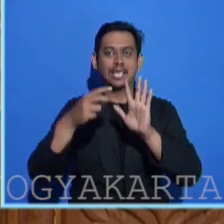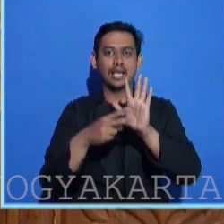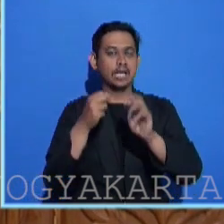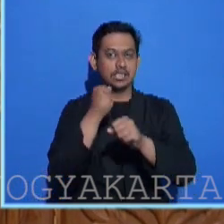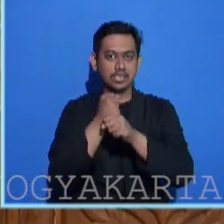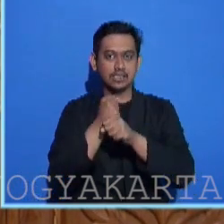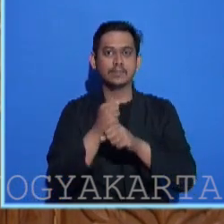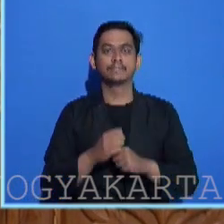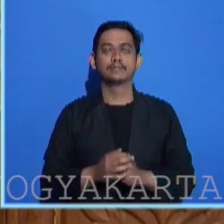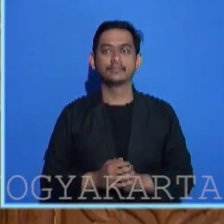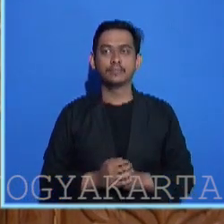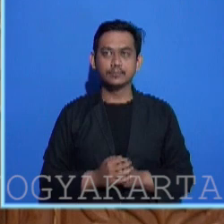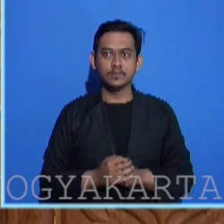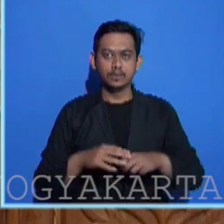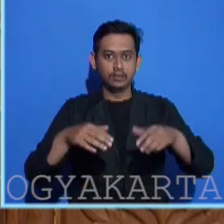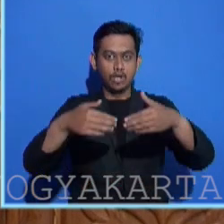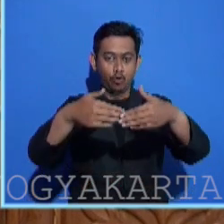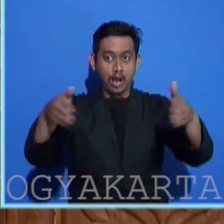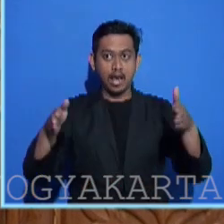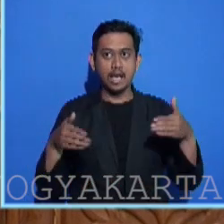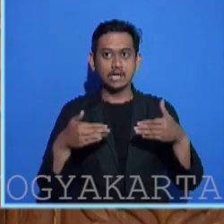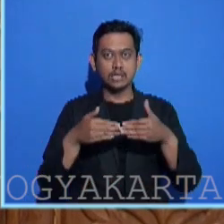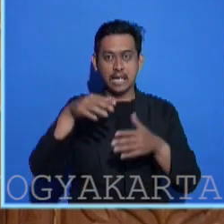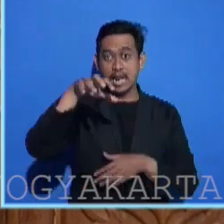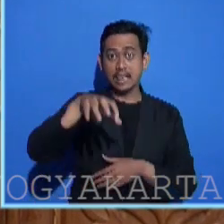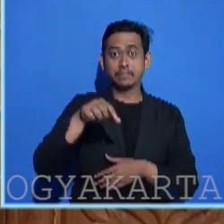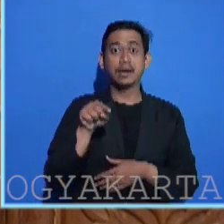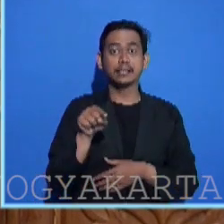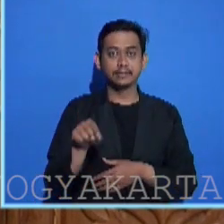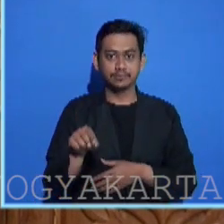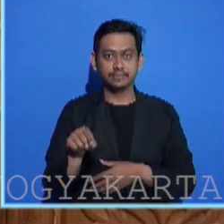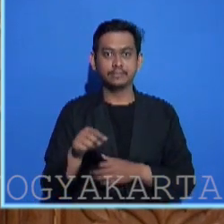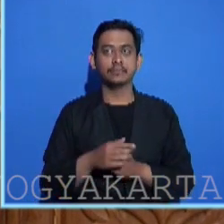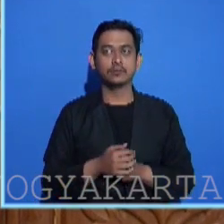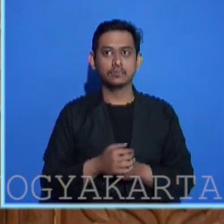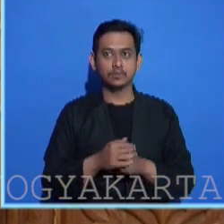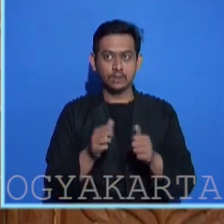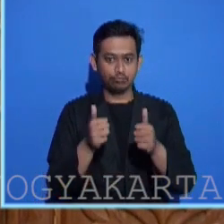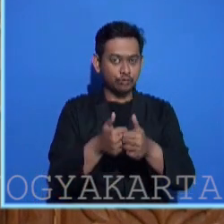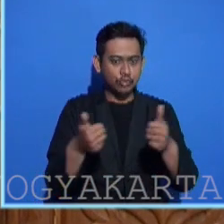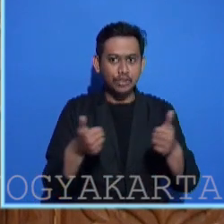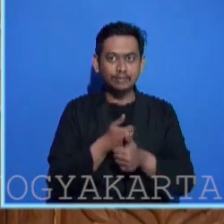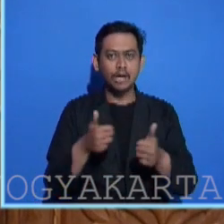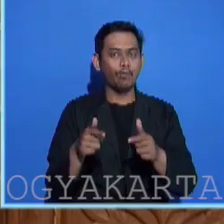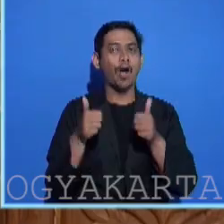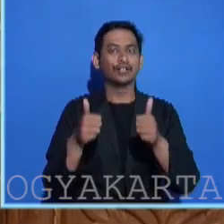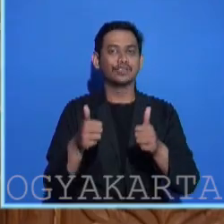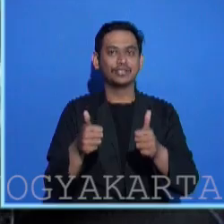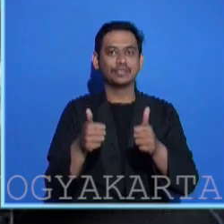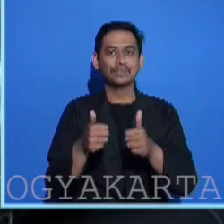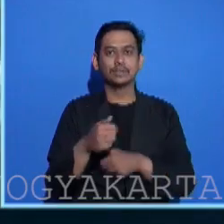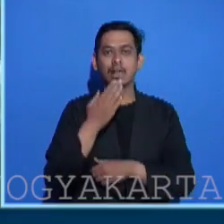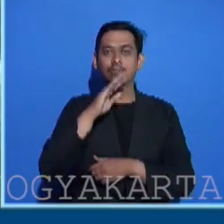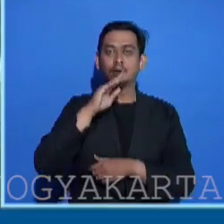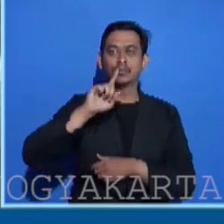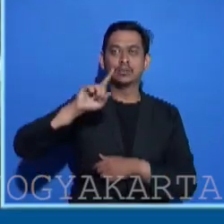Milo Omah tawon ingkang dipun Kina akan meniko sagetipun damel maneh bentuk kados Omah tradisional